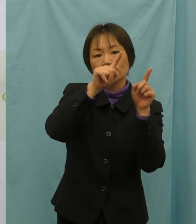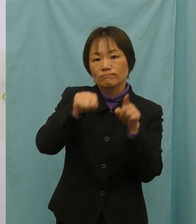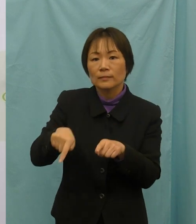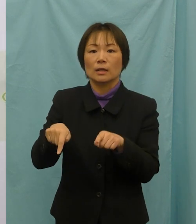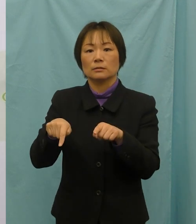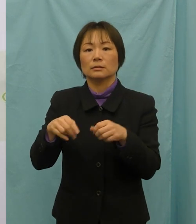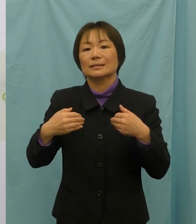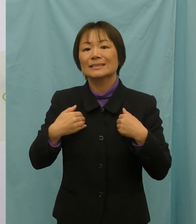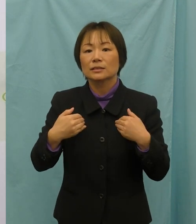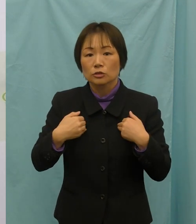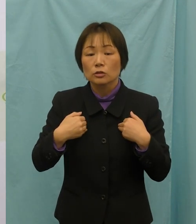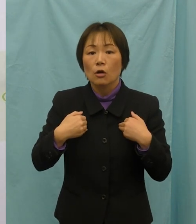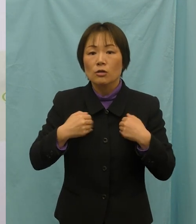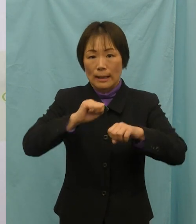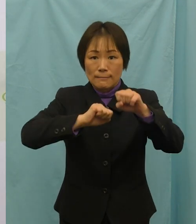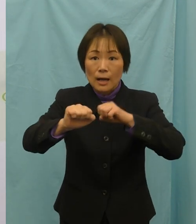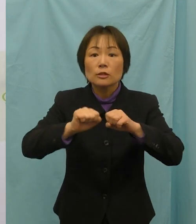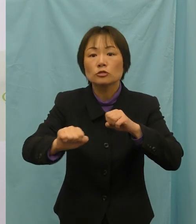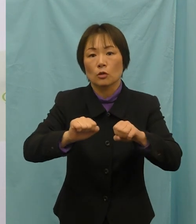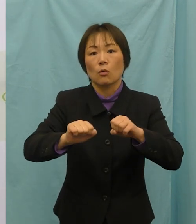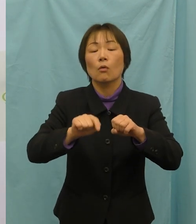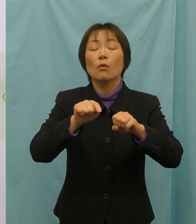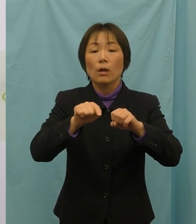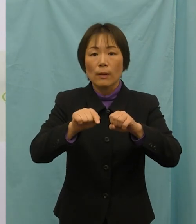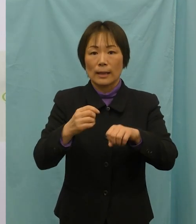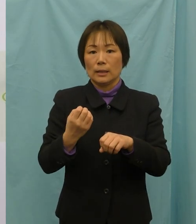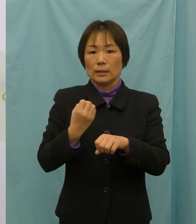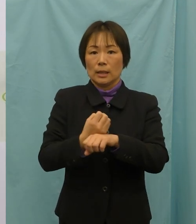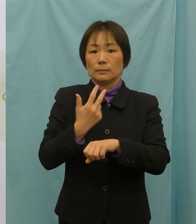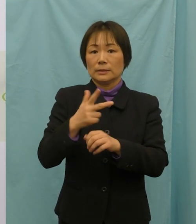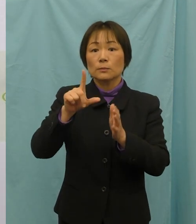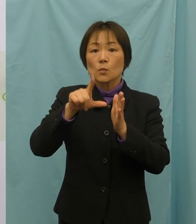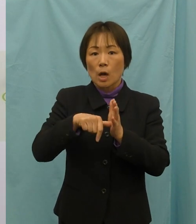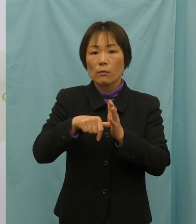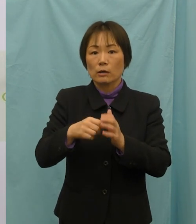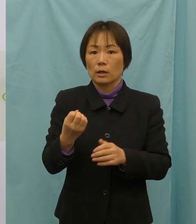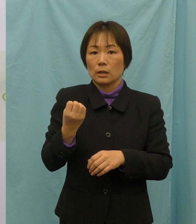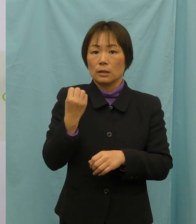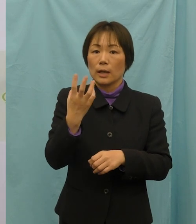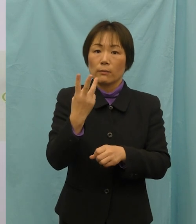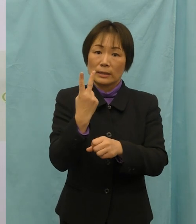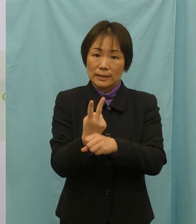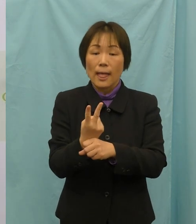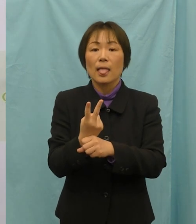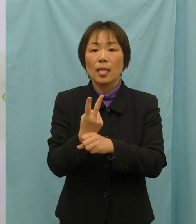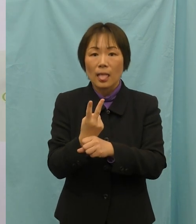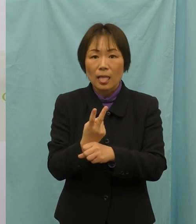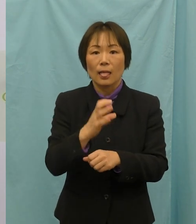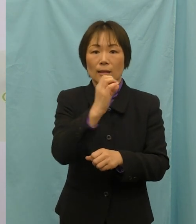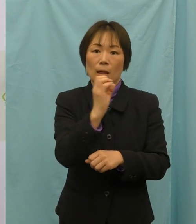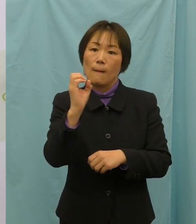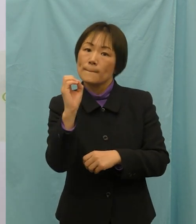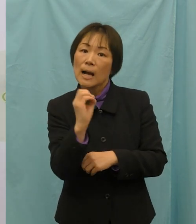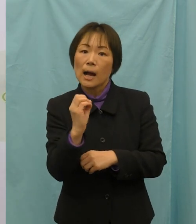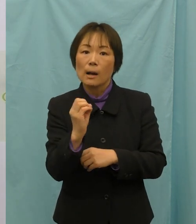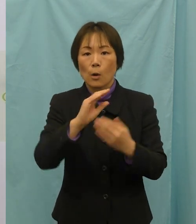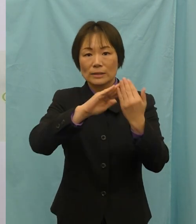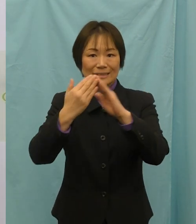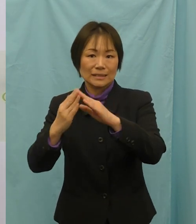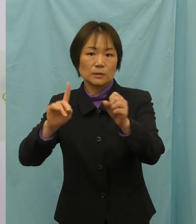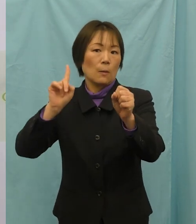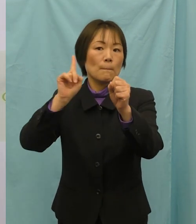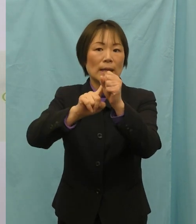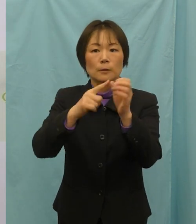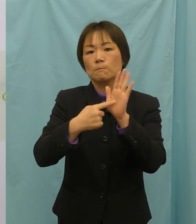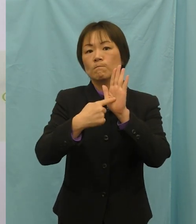効果ガスの削減、いわゆる脱炭素の取り組みについては、本市では令和2年にゼロ